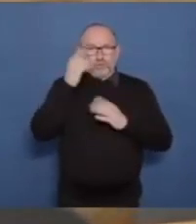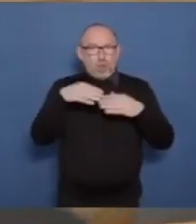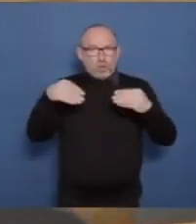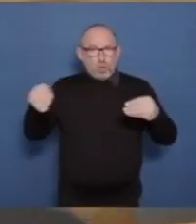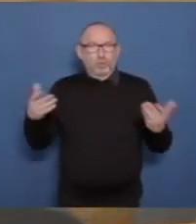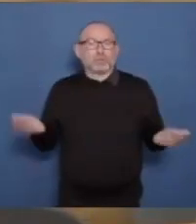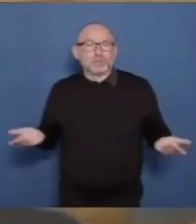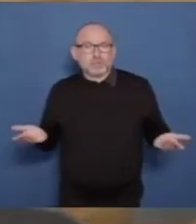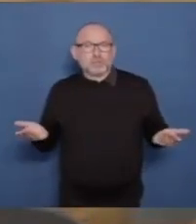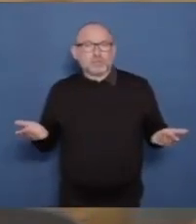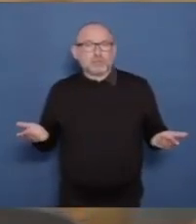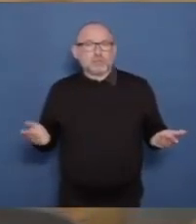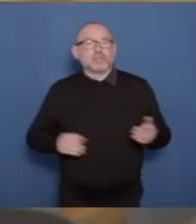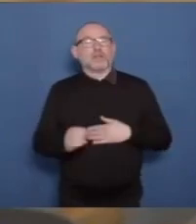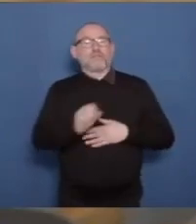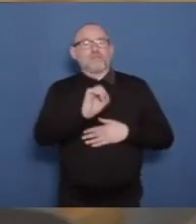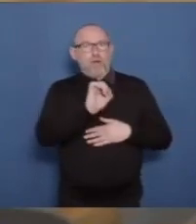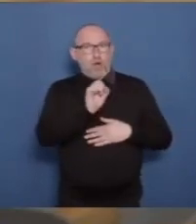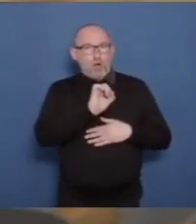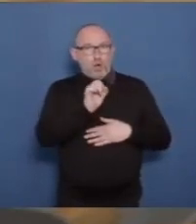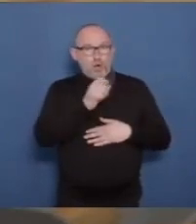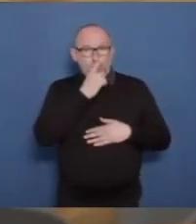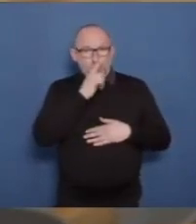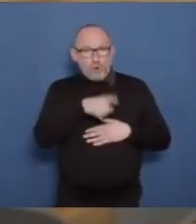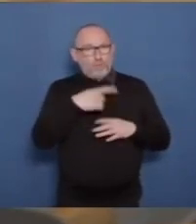gewesen. Warum ändern Sie